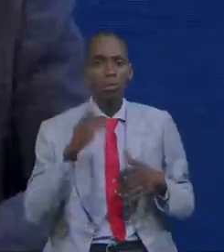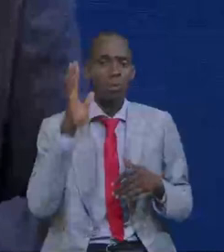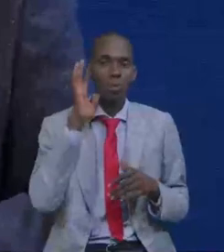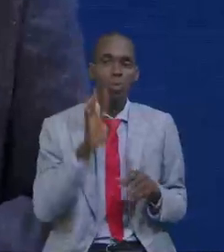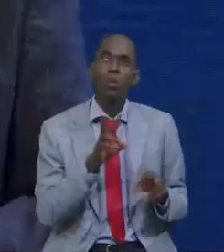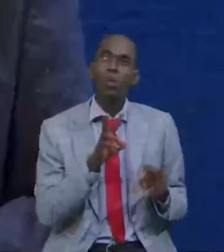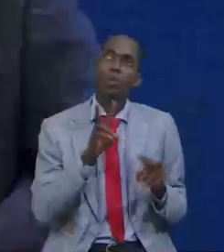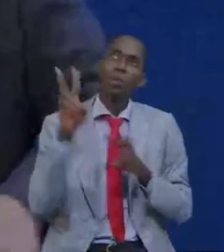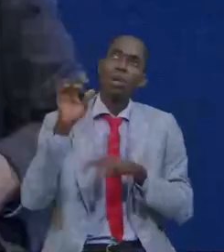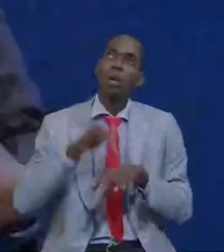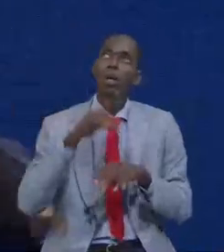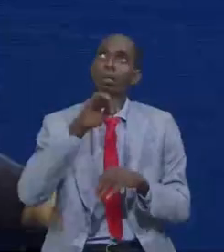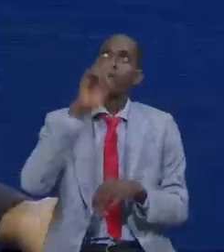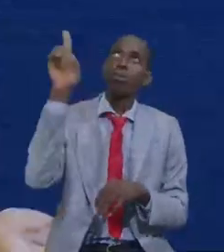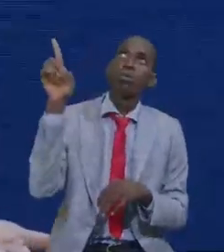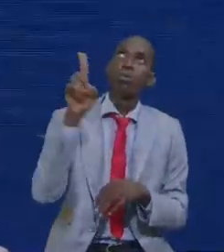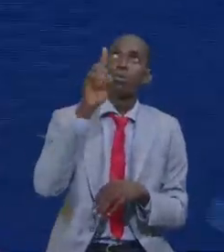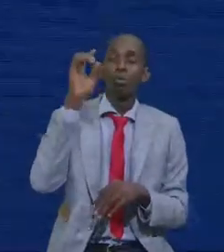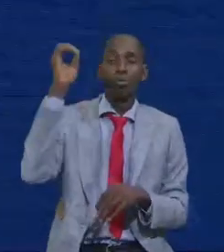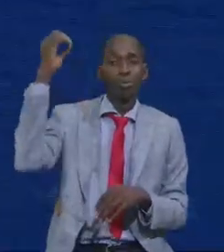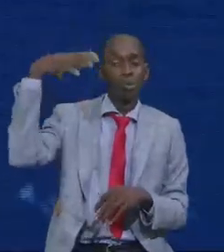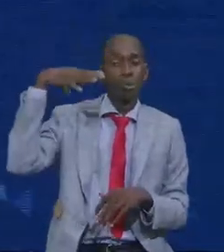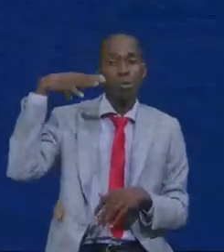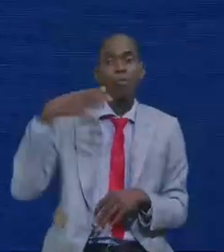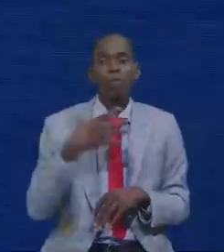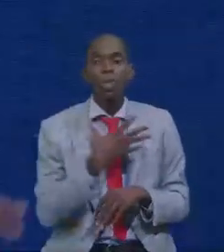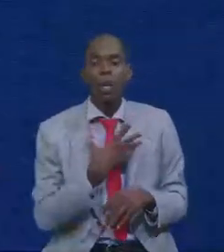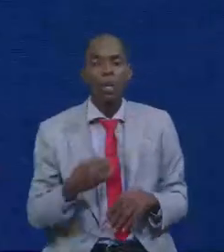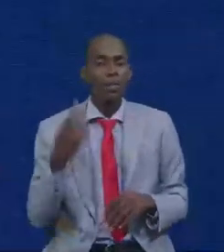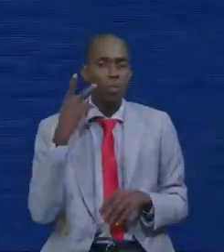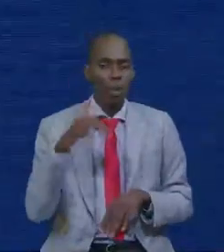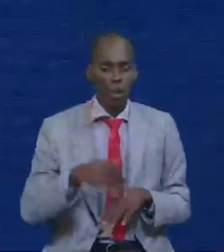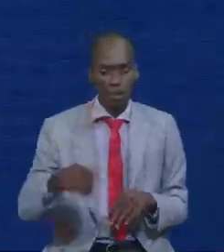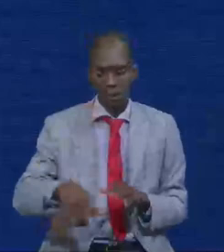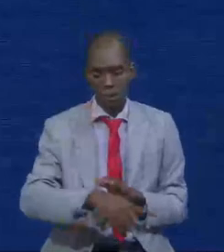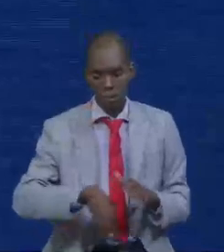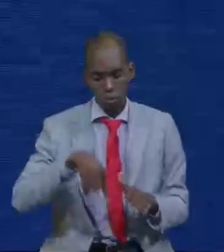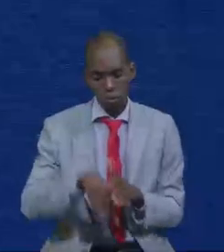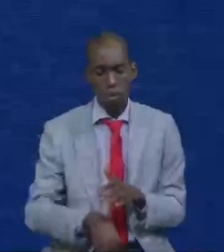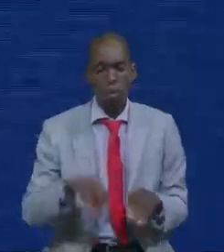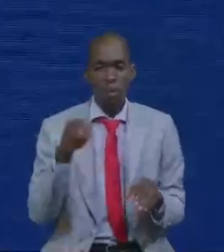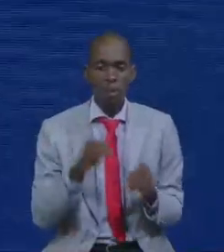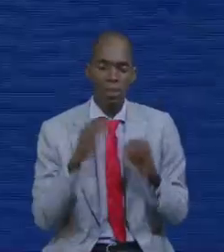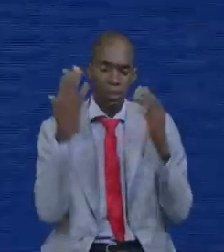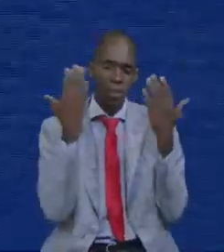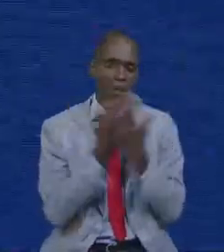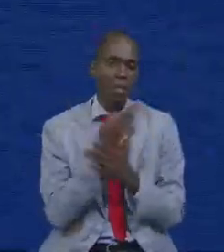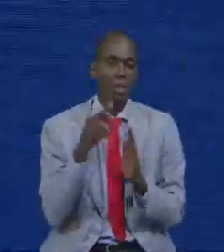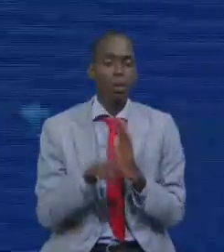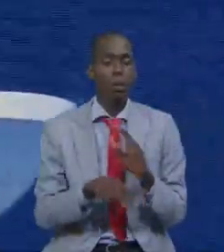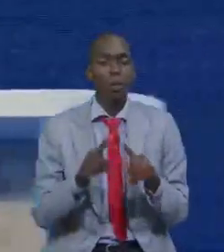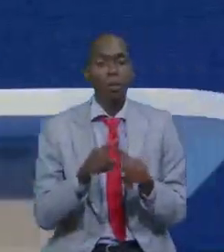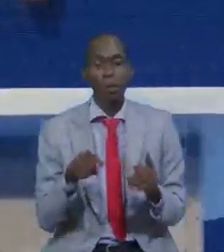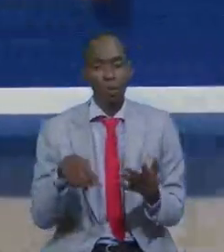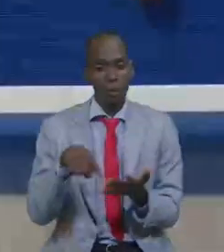cieux, parfois nous regardons la fosse dans les ténèbres. Ils ont choisi de faire quelque chose de